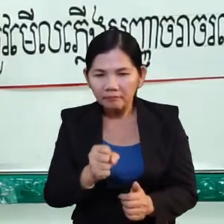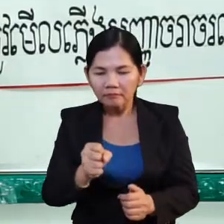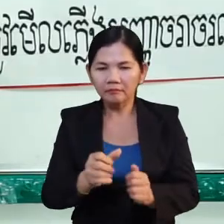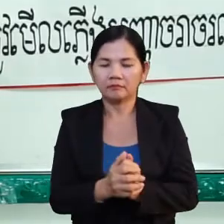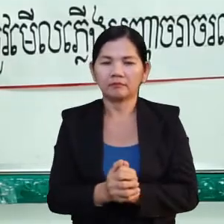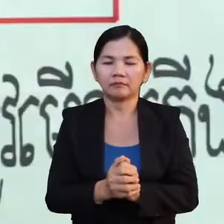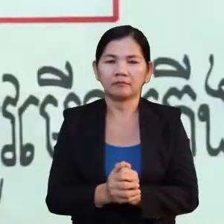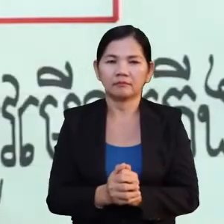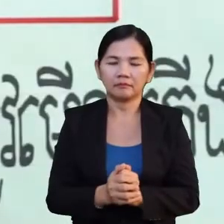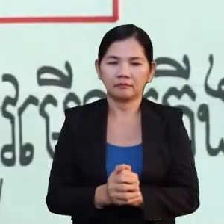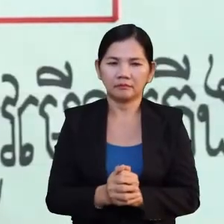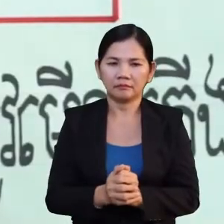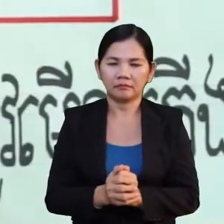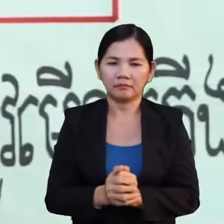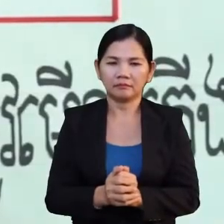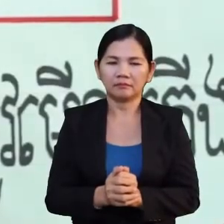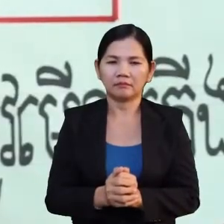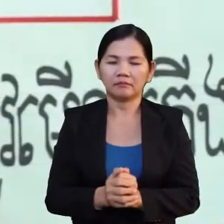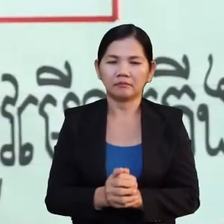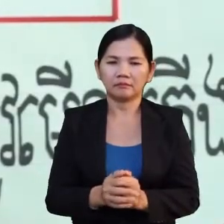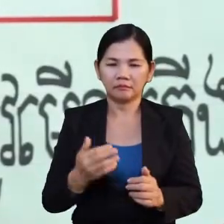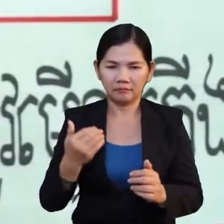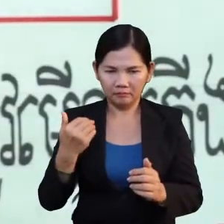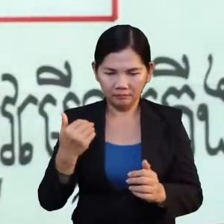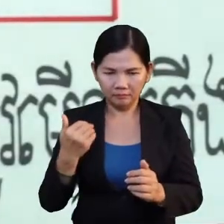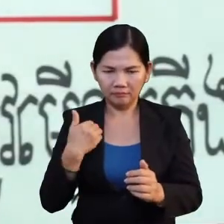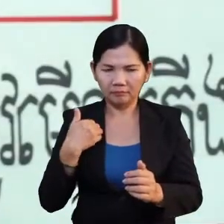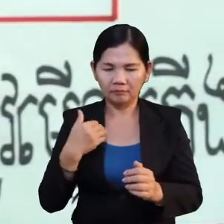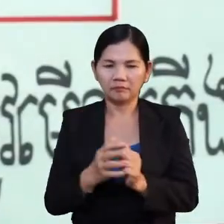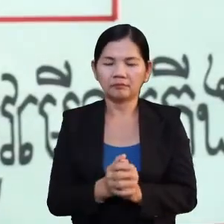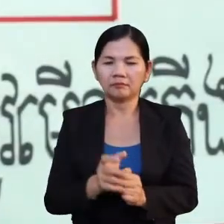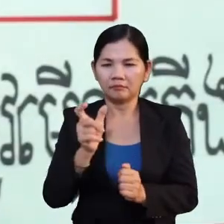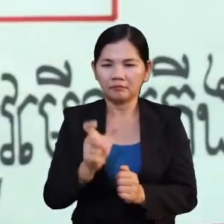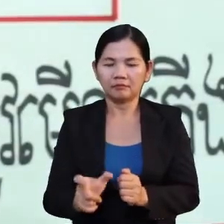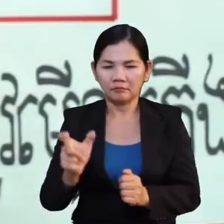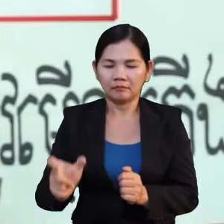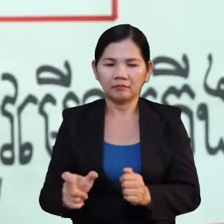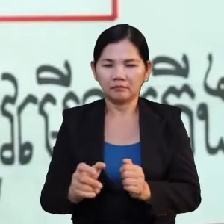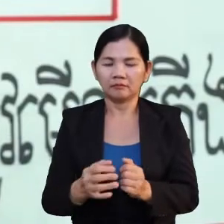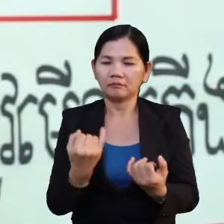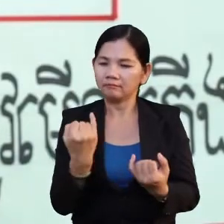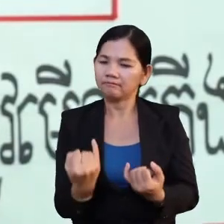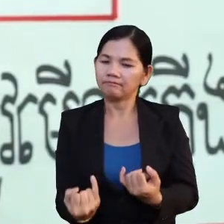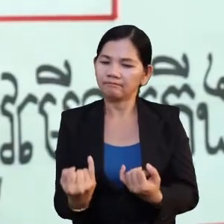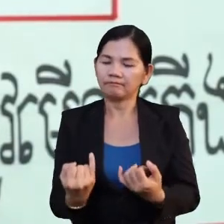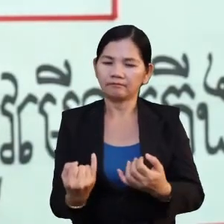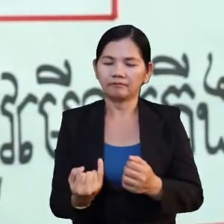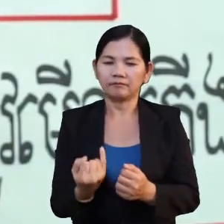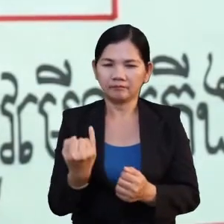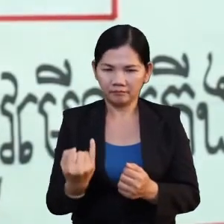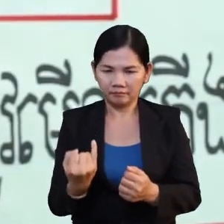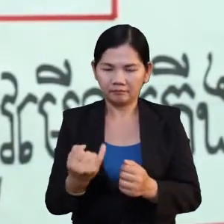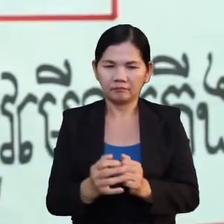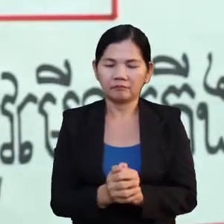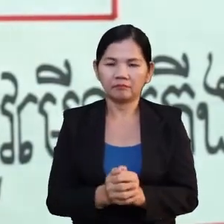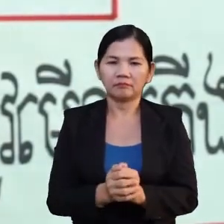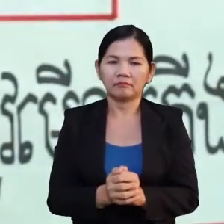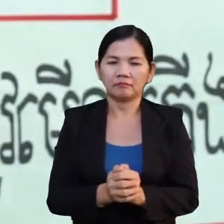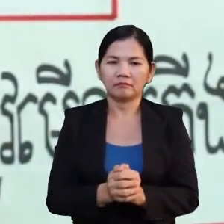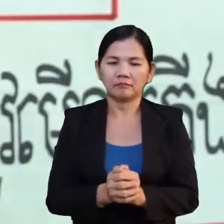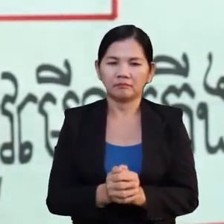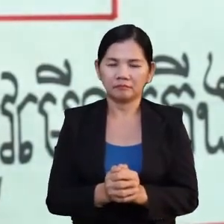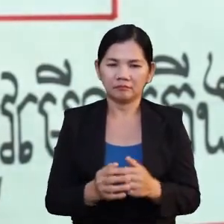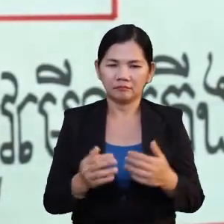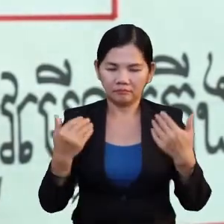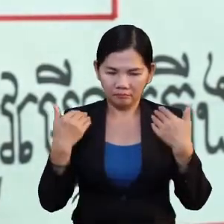ម៉េចចាគឺក្មេងកូនណាគឺជាមនុស្សក្មេងហើយយើងមើលសម្លៀកបំ